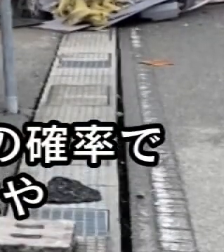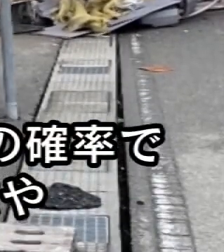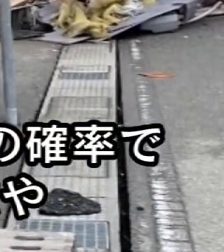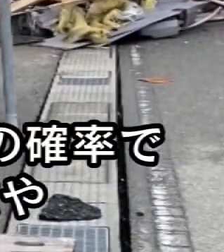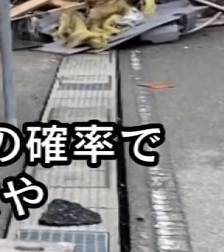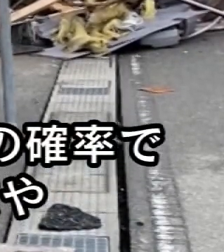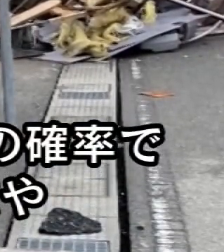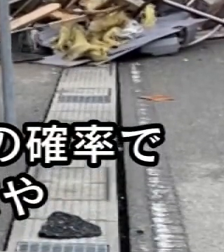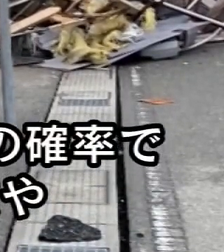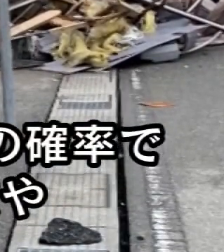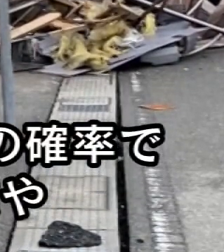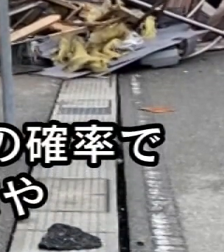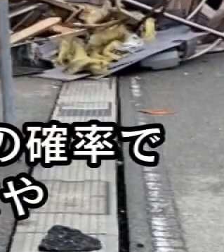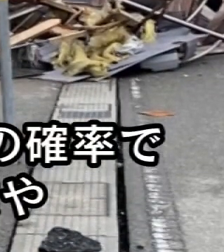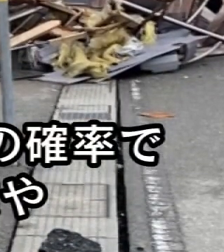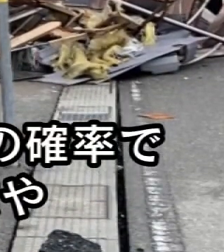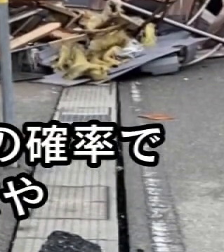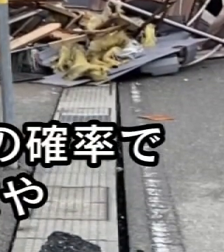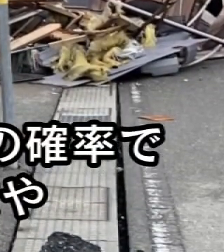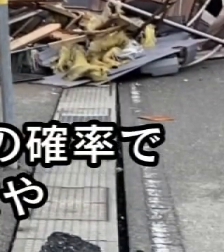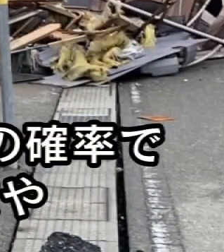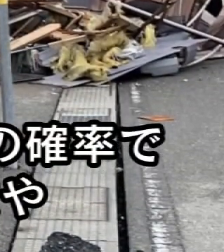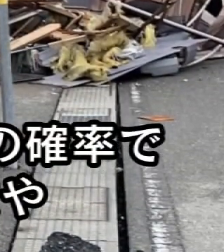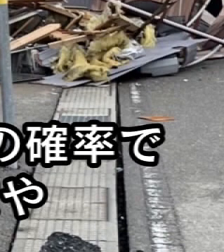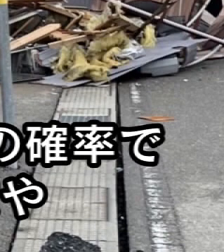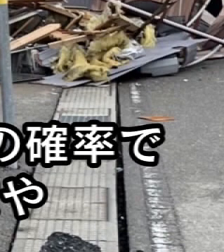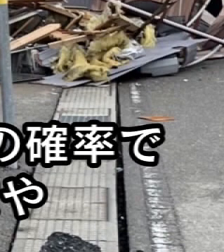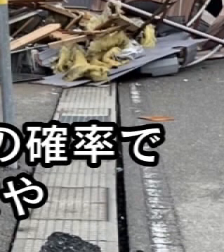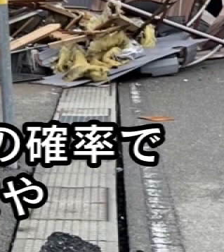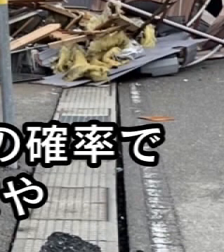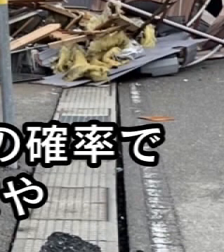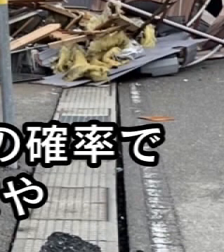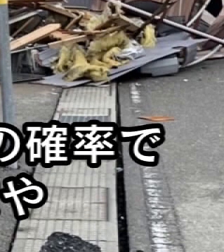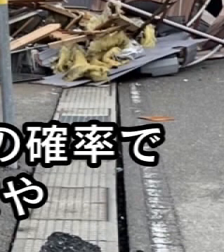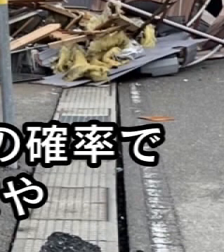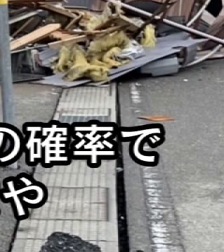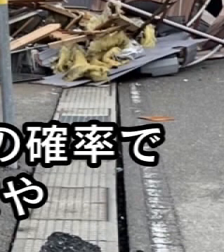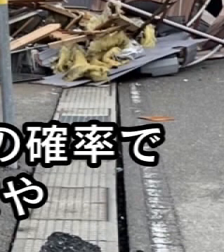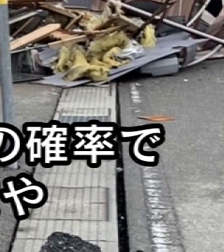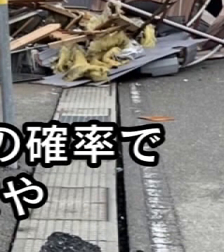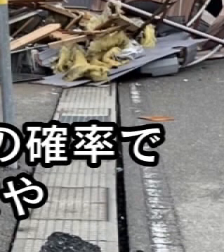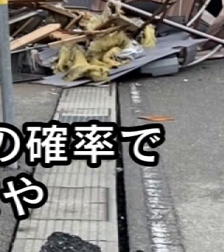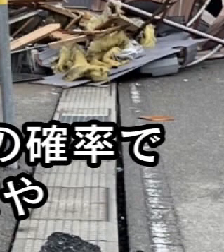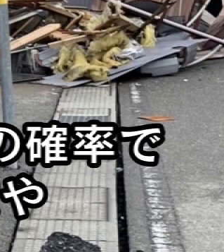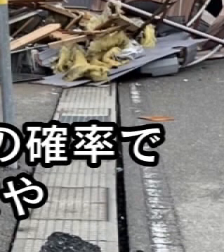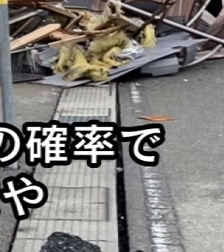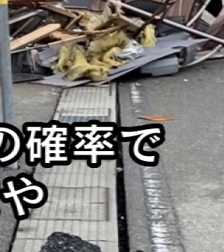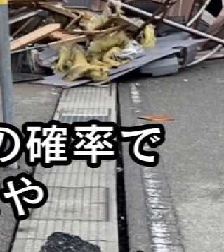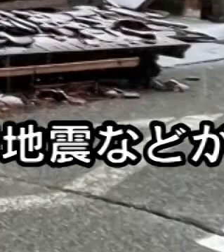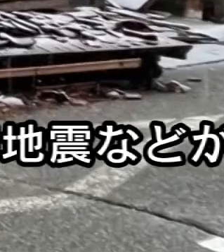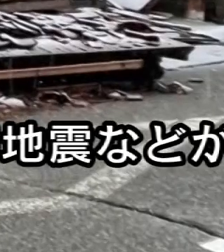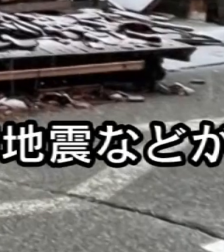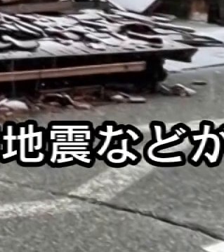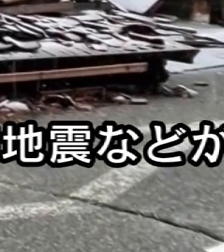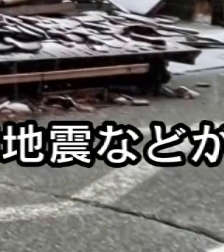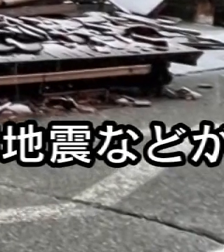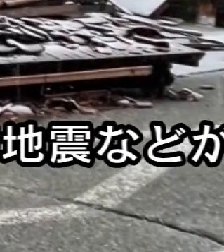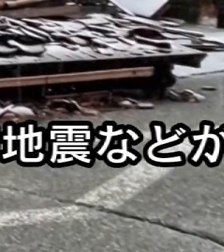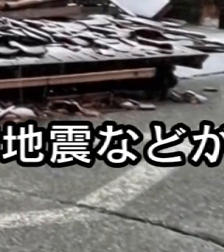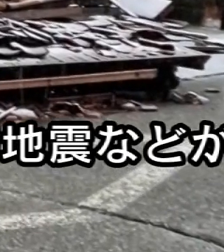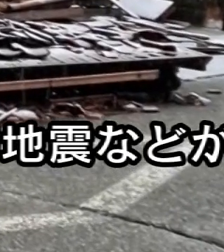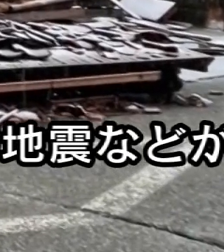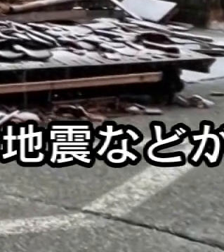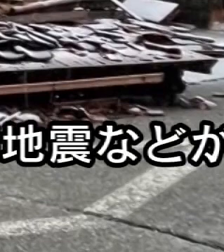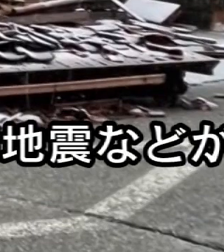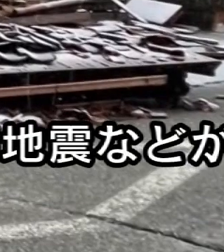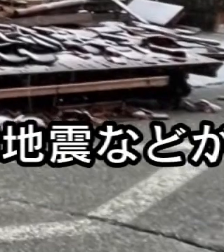今後40年以内に 90% 程度の確率で発生すると言われている南海トラフ地震や、最大震度